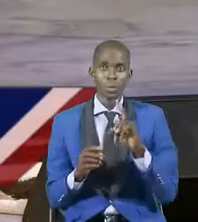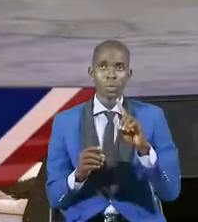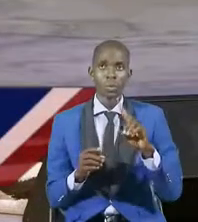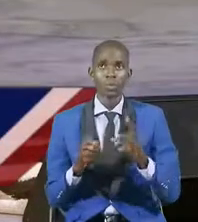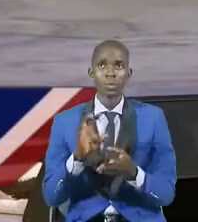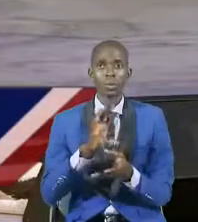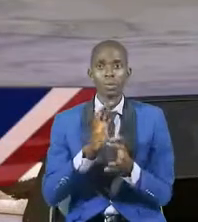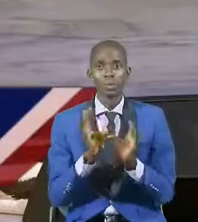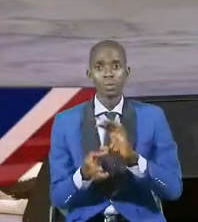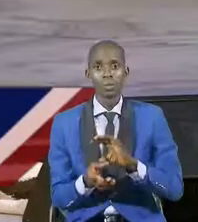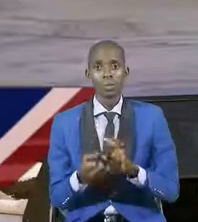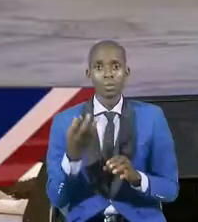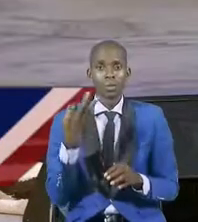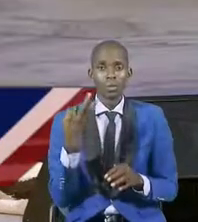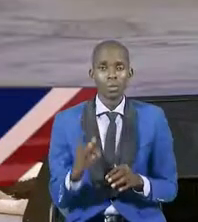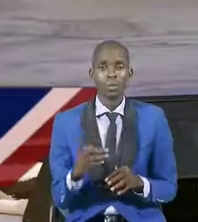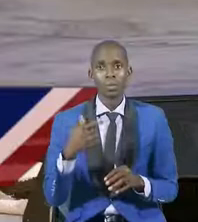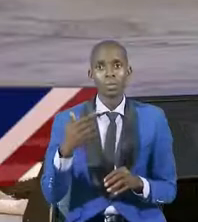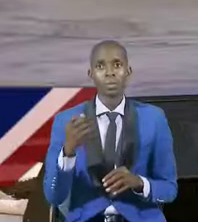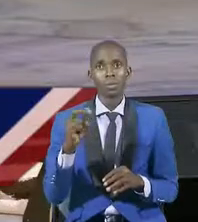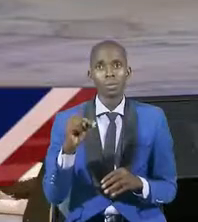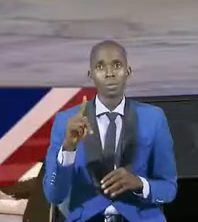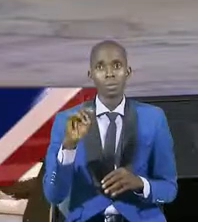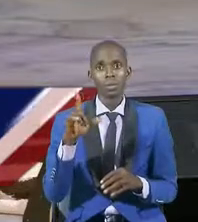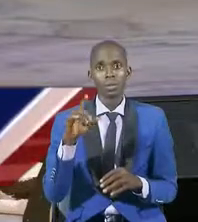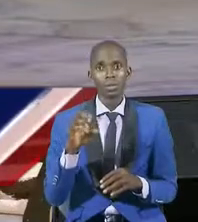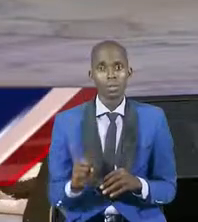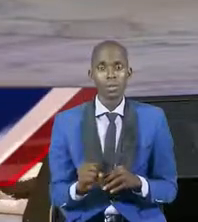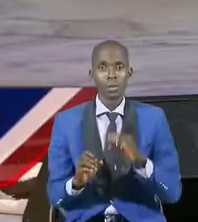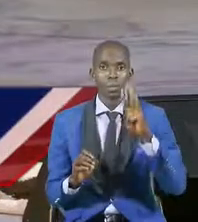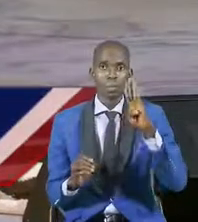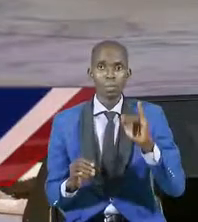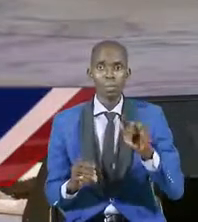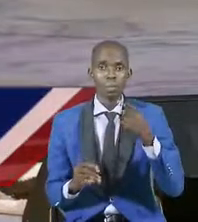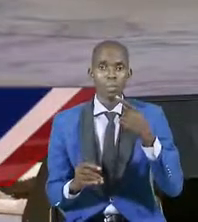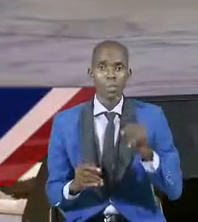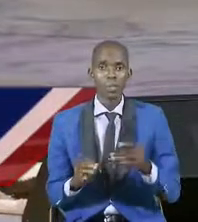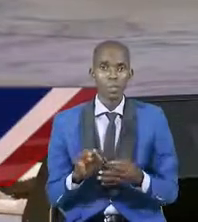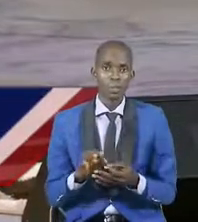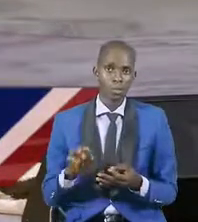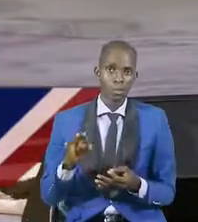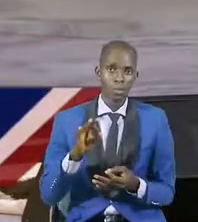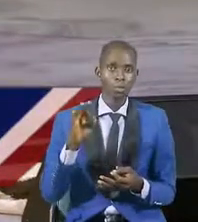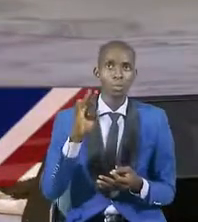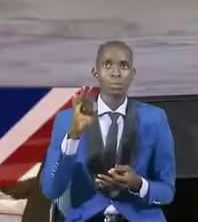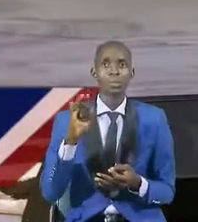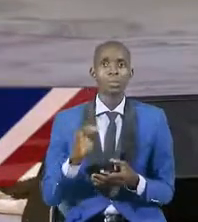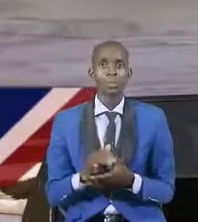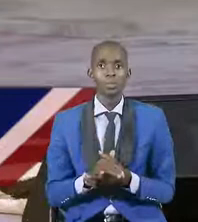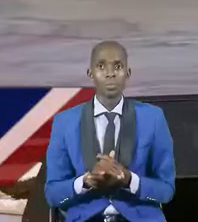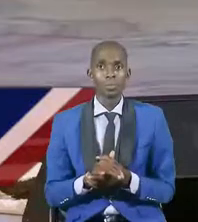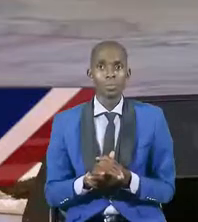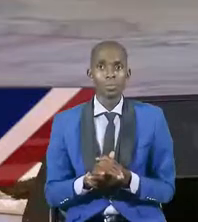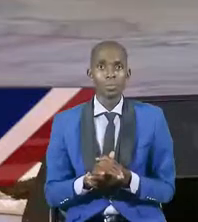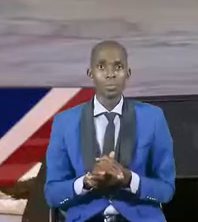la conversion des païens par l'Esprit. Au fait, l'œuvre de conversion est faite par